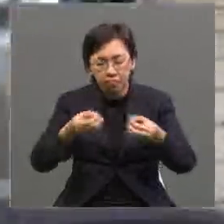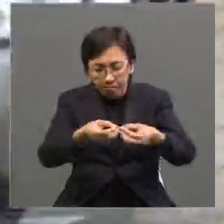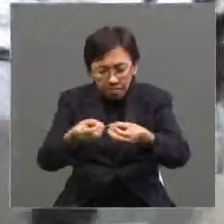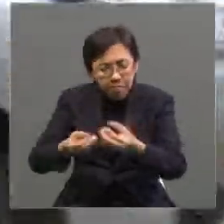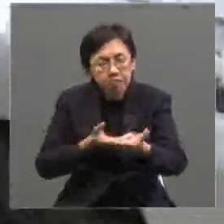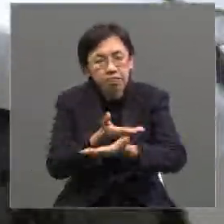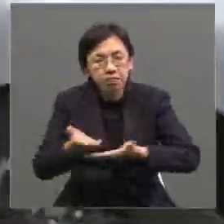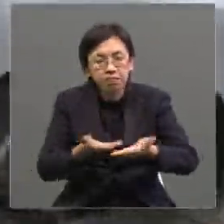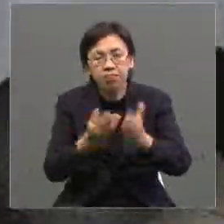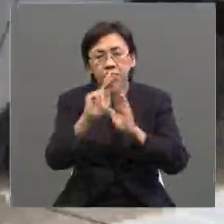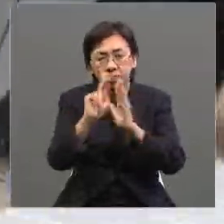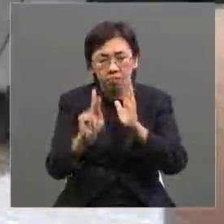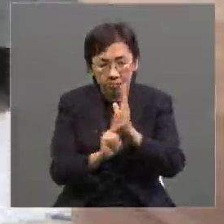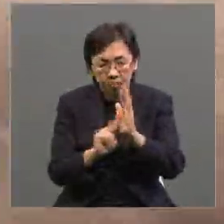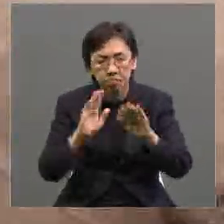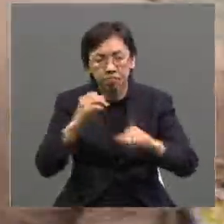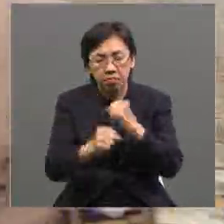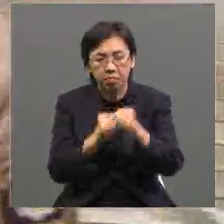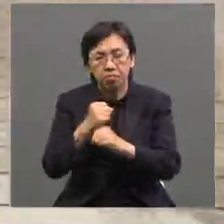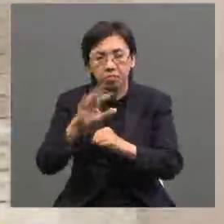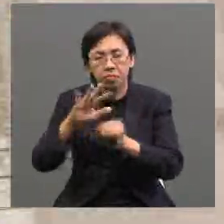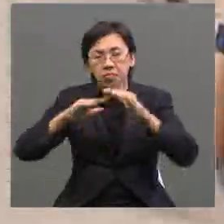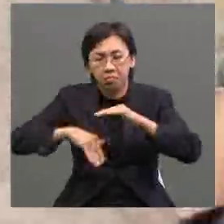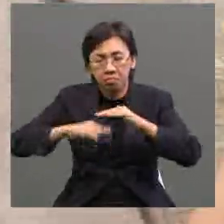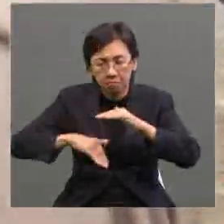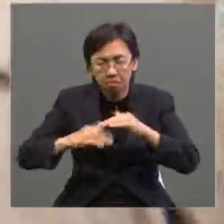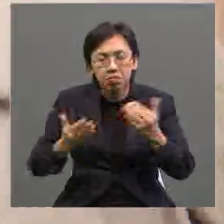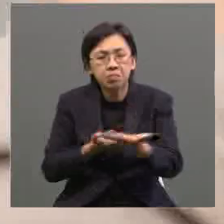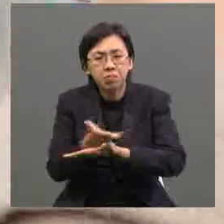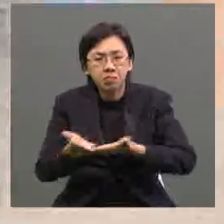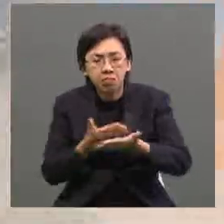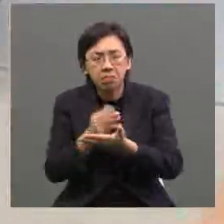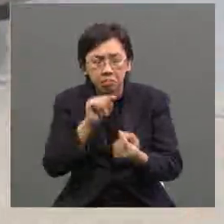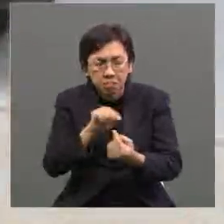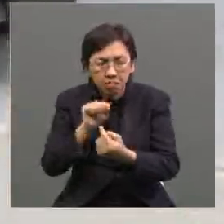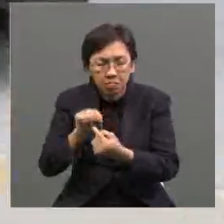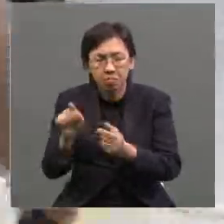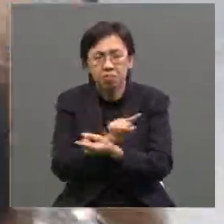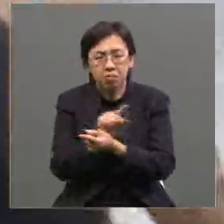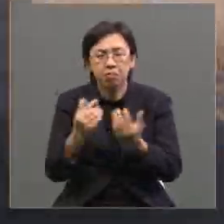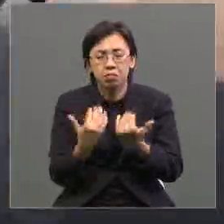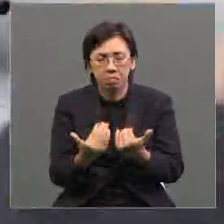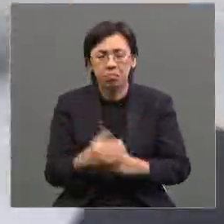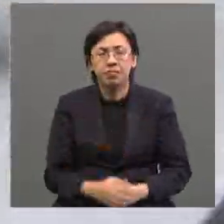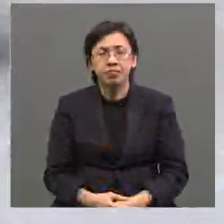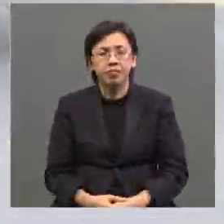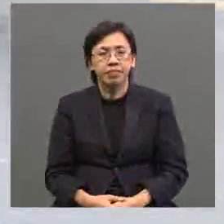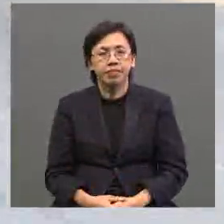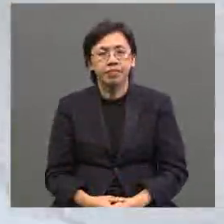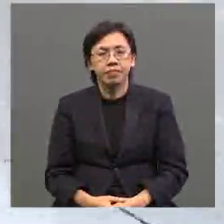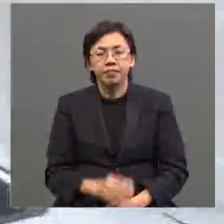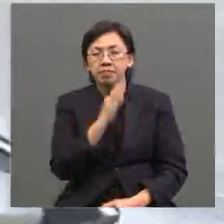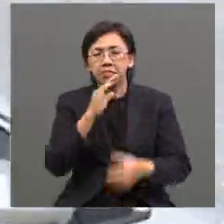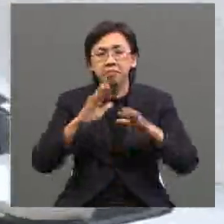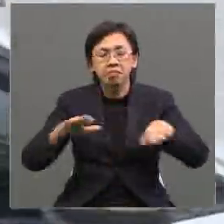ารือกันเกี่ยวกับกฎหมายอายุเด็กที่ต่ำกว่า15ปีคงจะต้องมาดูเพื่อให้มันเหมาะสมกับปัจจุบันค่ะในขณะเดียวกันนะคะถ้